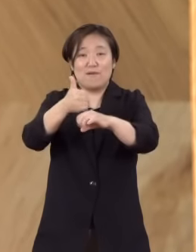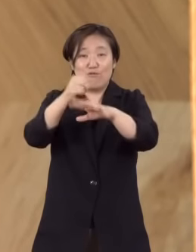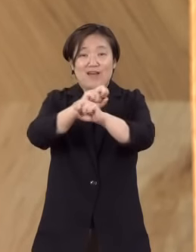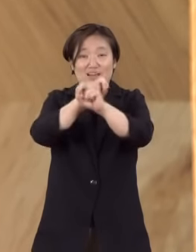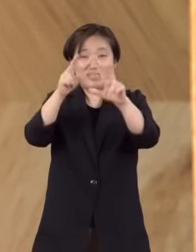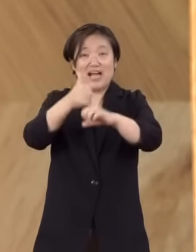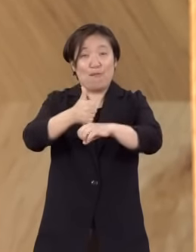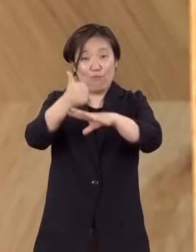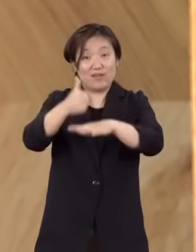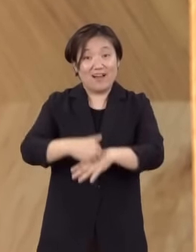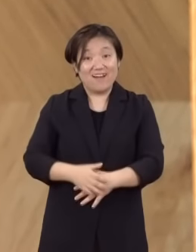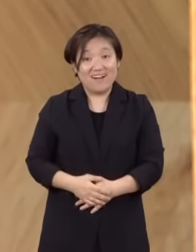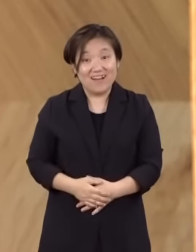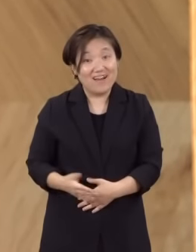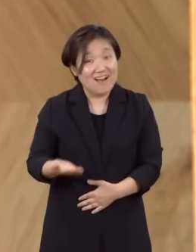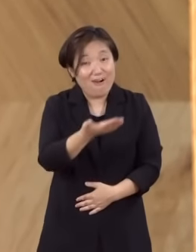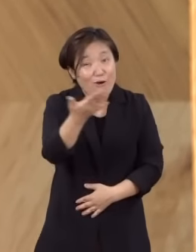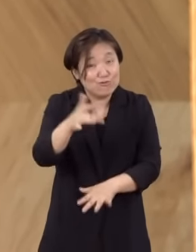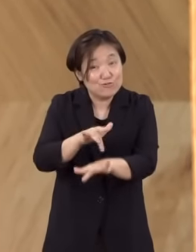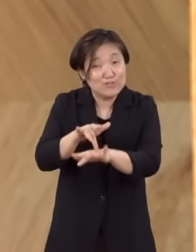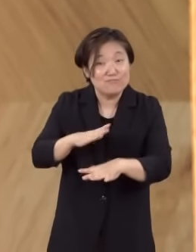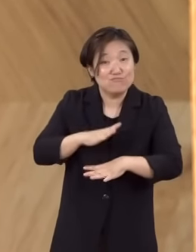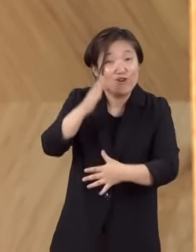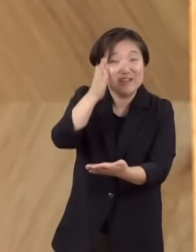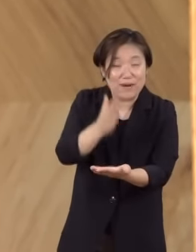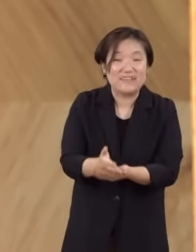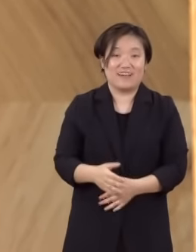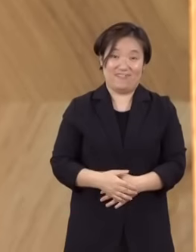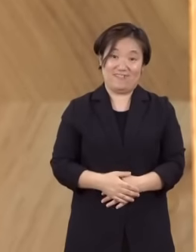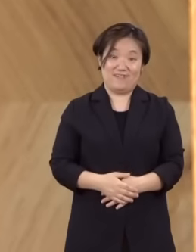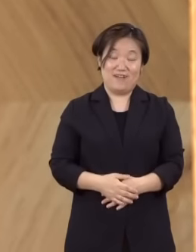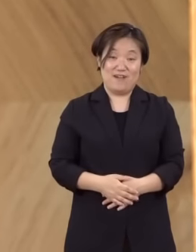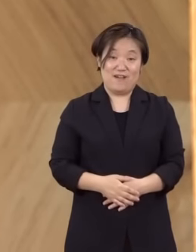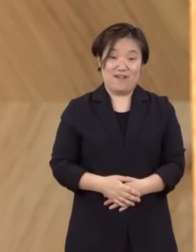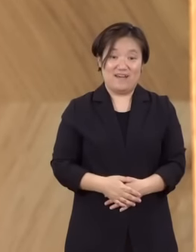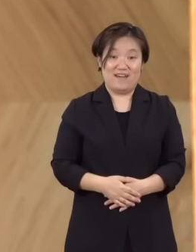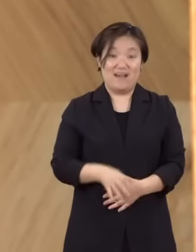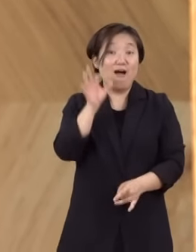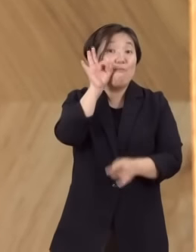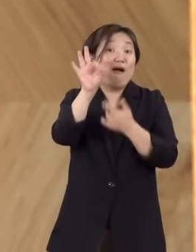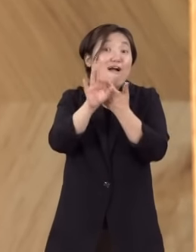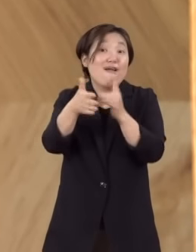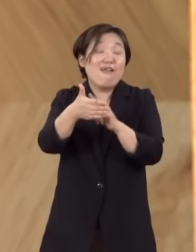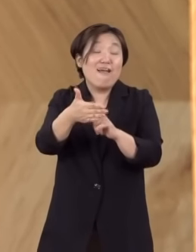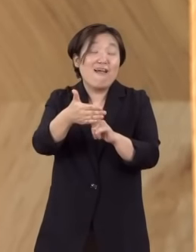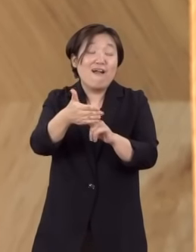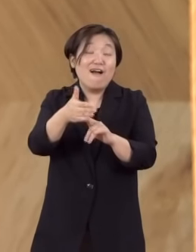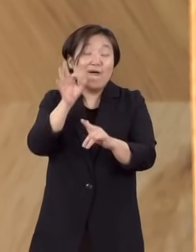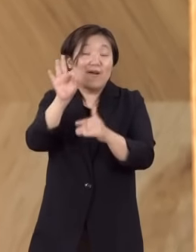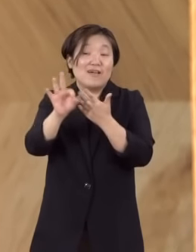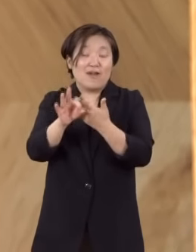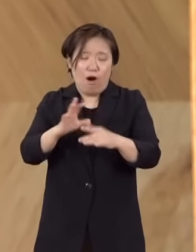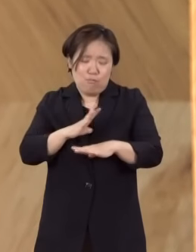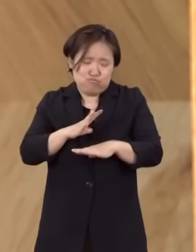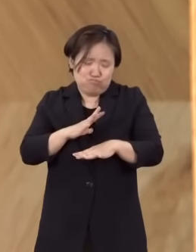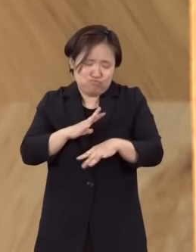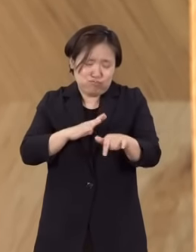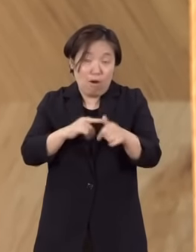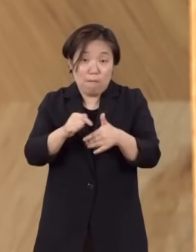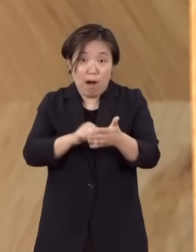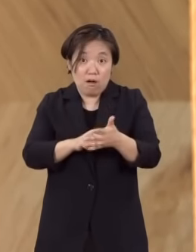여러분들도 귀신 무서워할 필요 없어요 괜히 무서운 마음이 들거나 혹은 뭐 헛것을